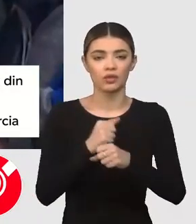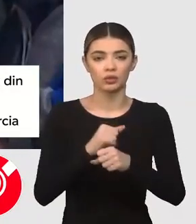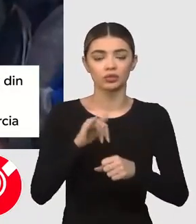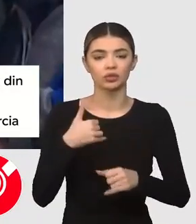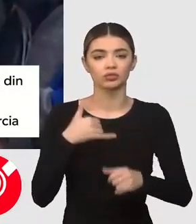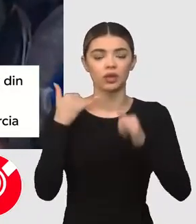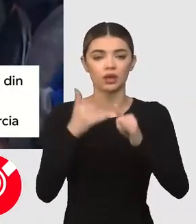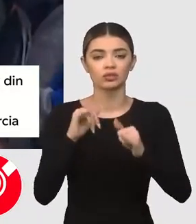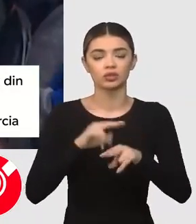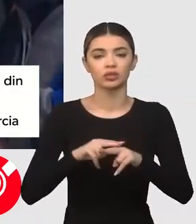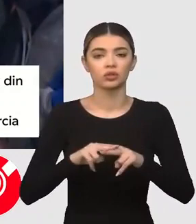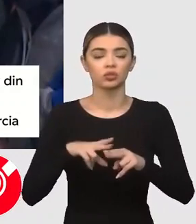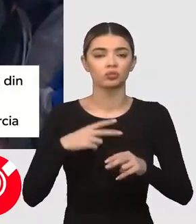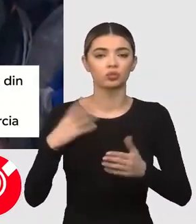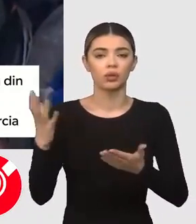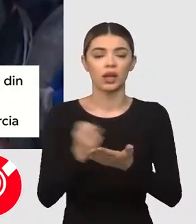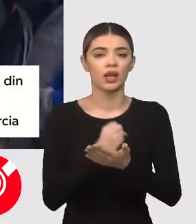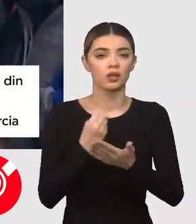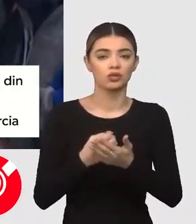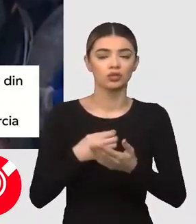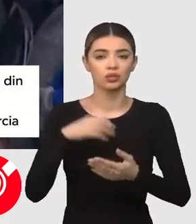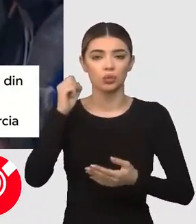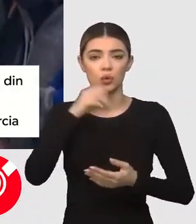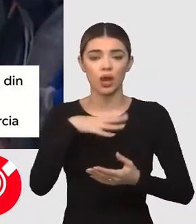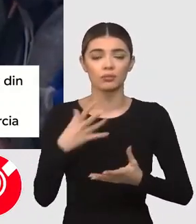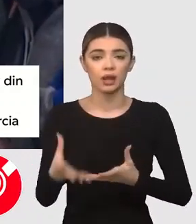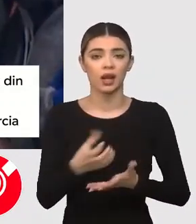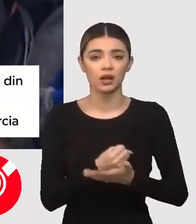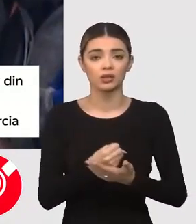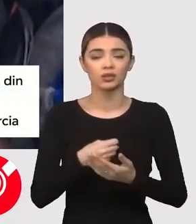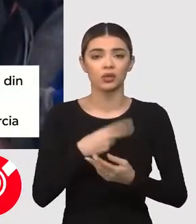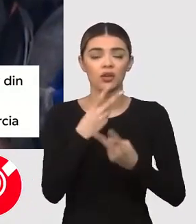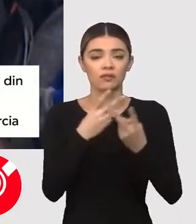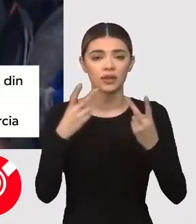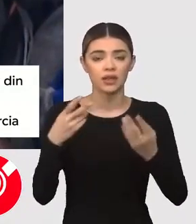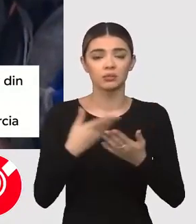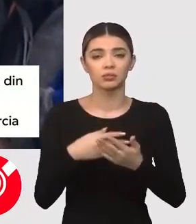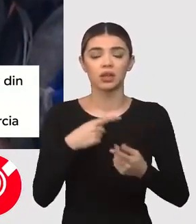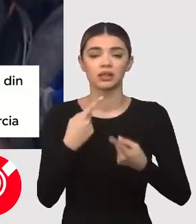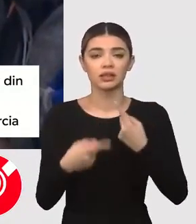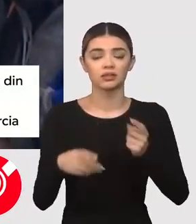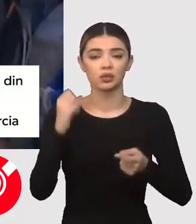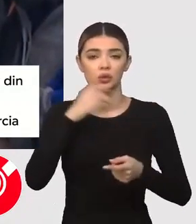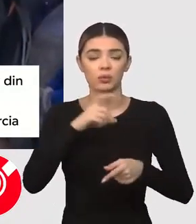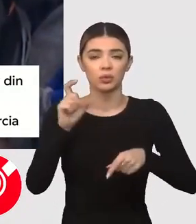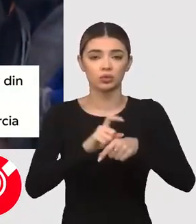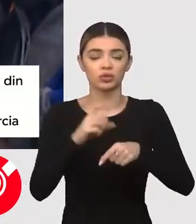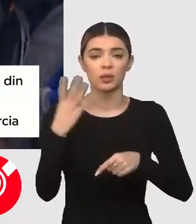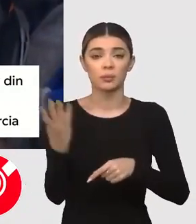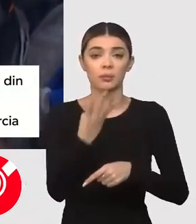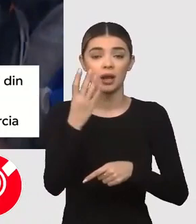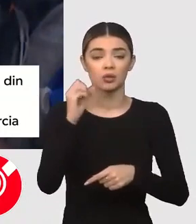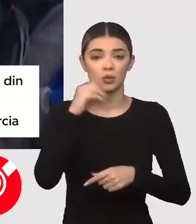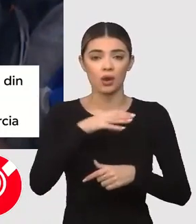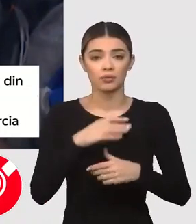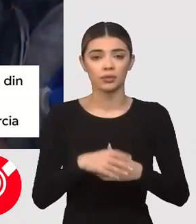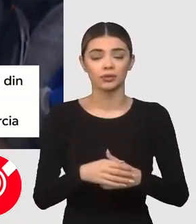modul în care ați reușit să salvați viețile a 4